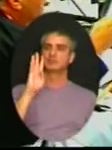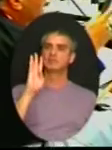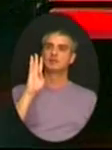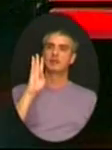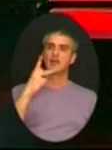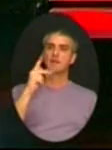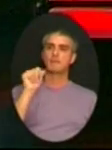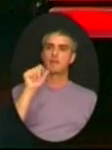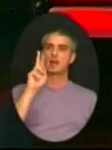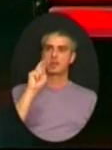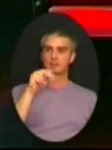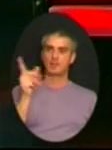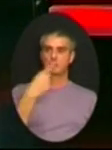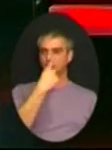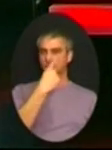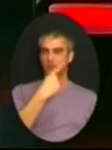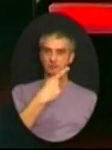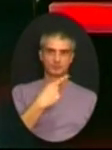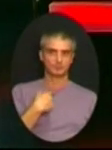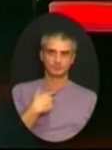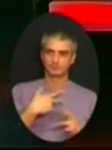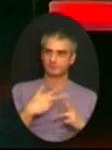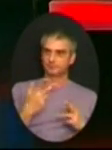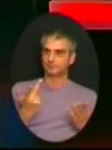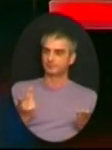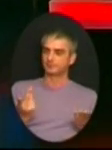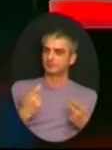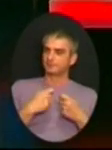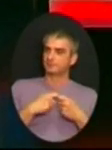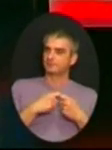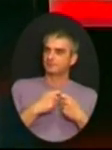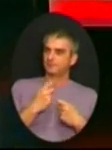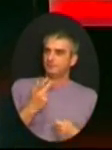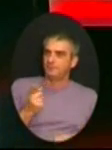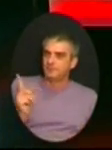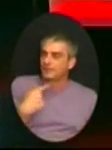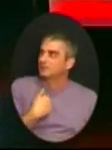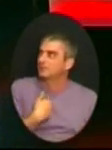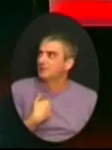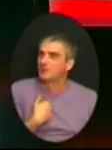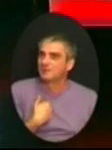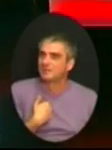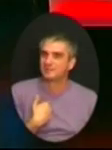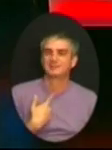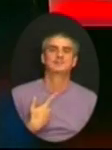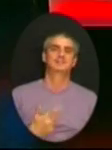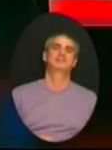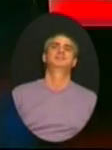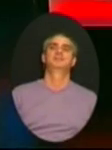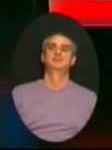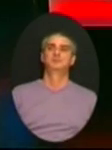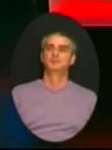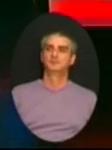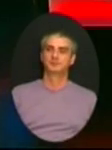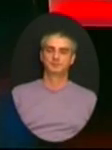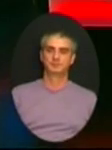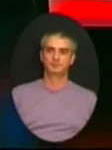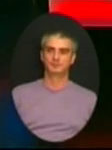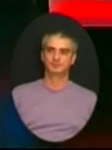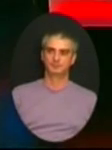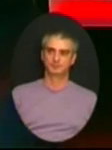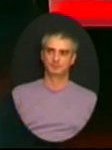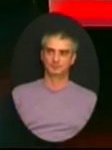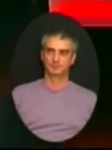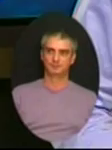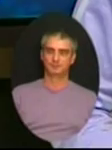החוצה. כן. רק נגיד, רק... רגע, חבר... בדיוק, הוציא אותי. רק על הדברים של מיקי. הוציא אותה, אתה... ואני פה,